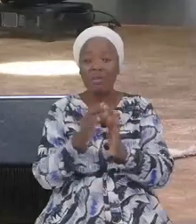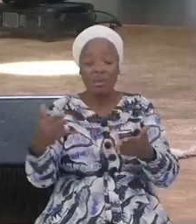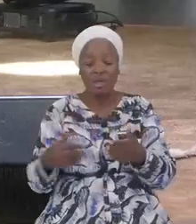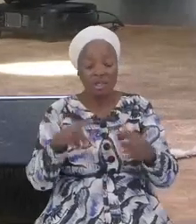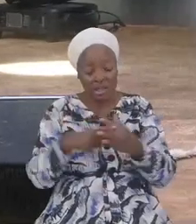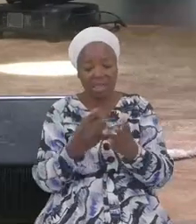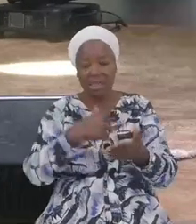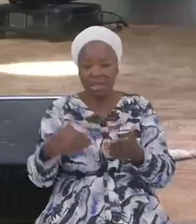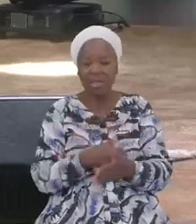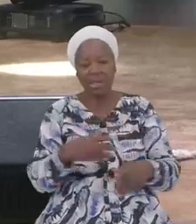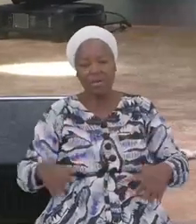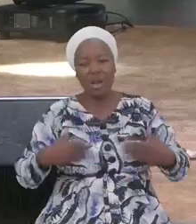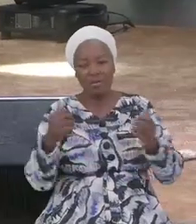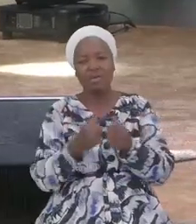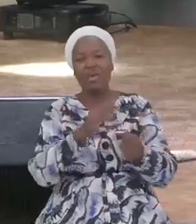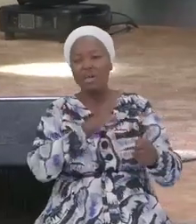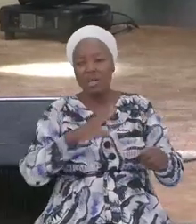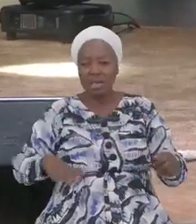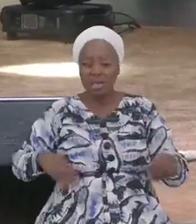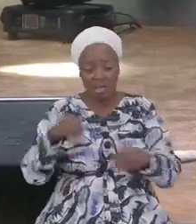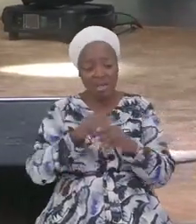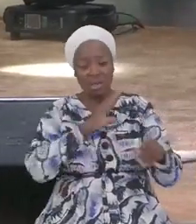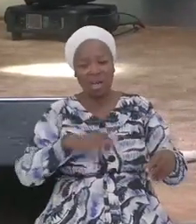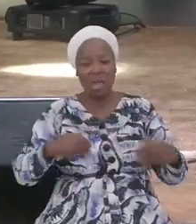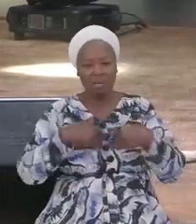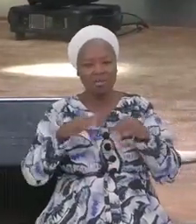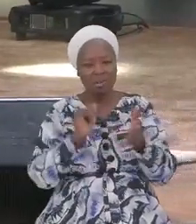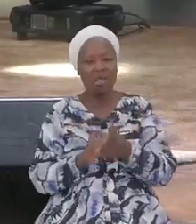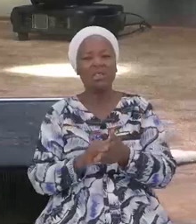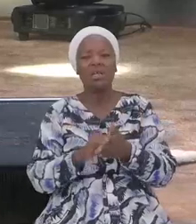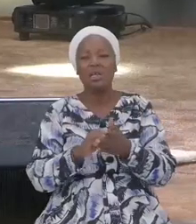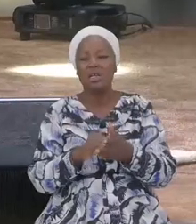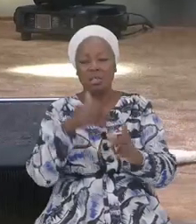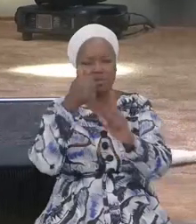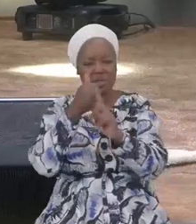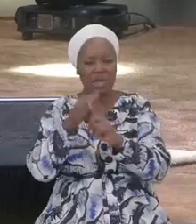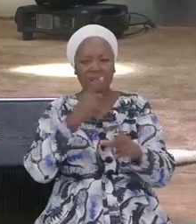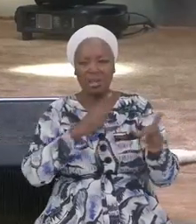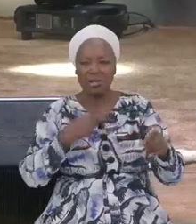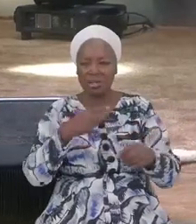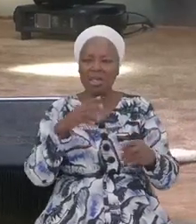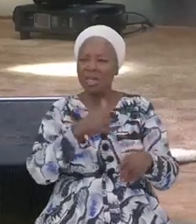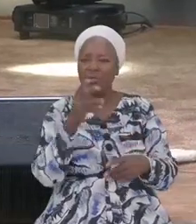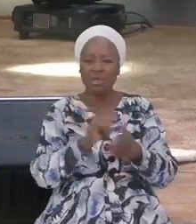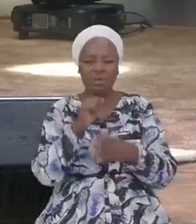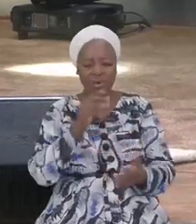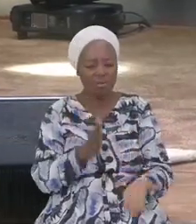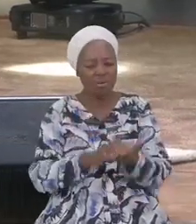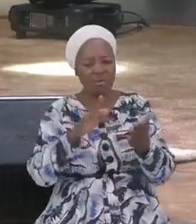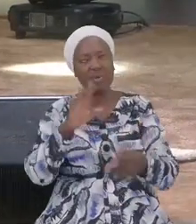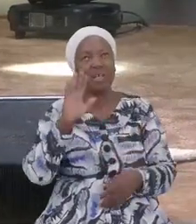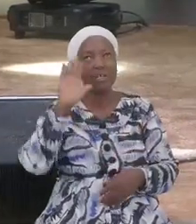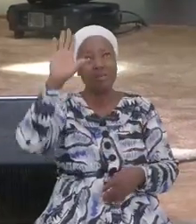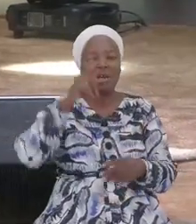comme vous le faites aujourd'hui. Chacun doit le faire pour lui-même. Le Seigneur dit, quiconque va le glorifier, quelqu'un va